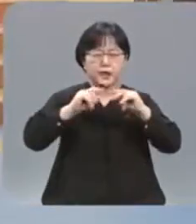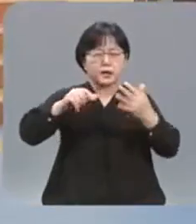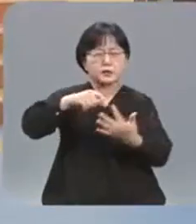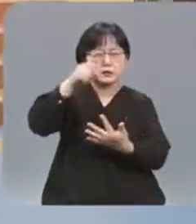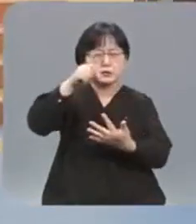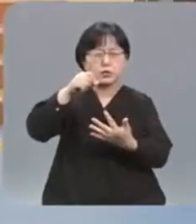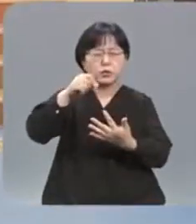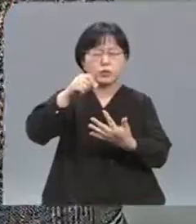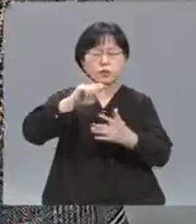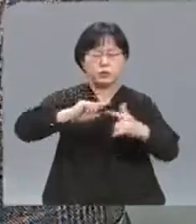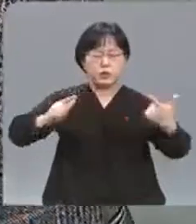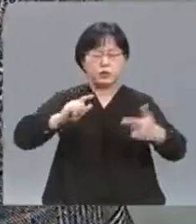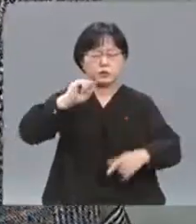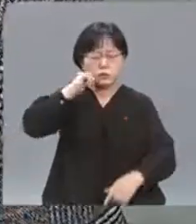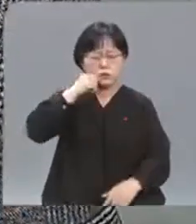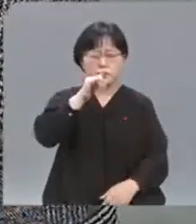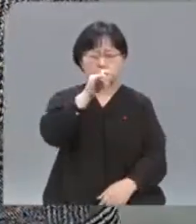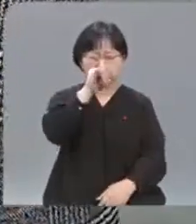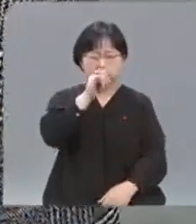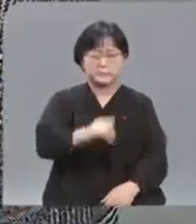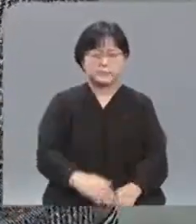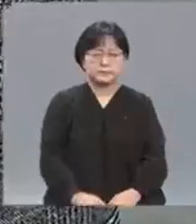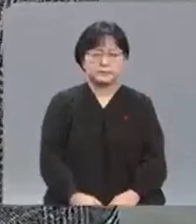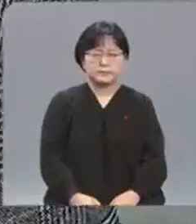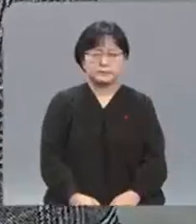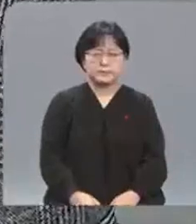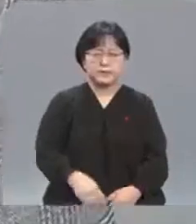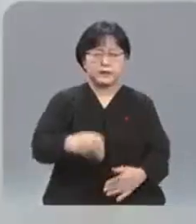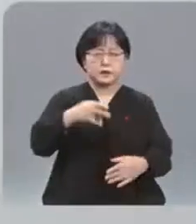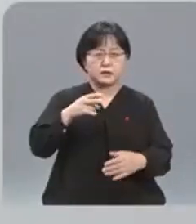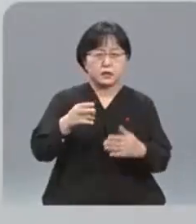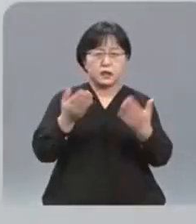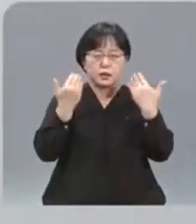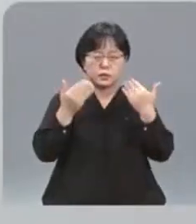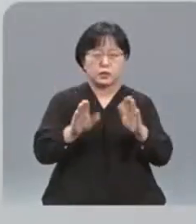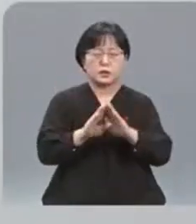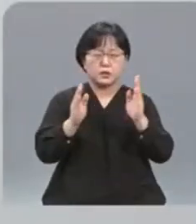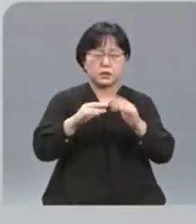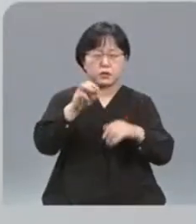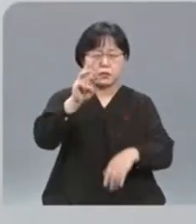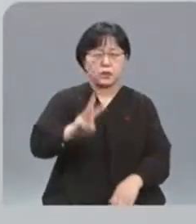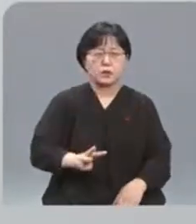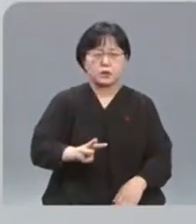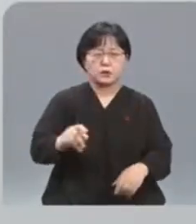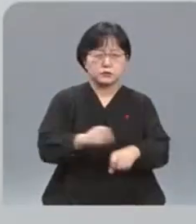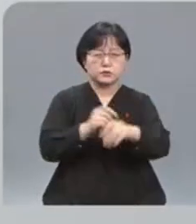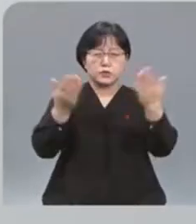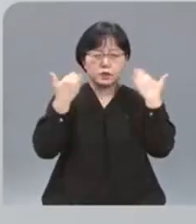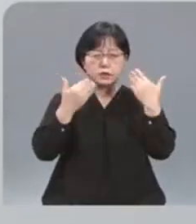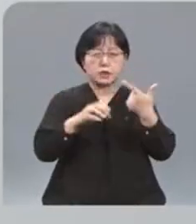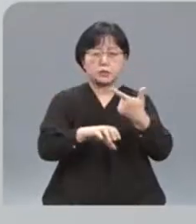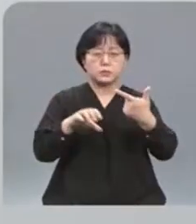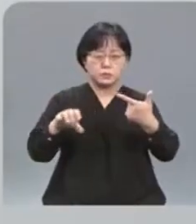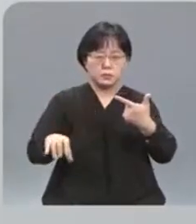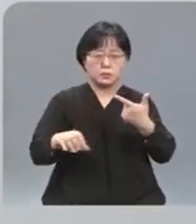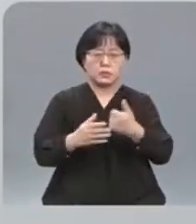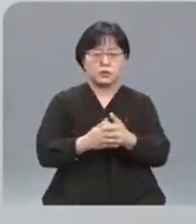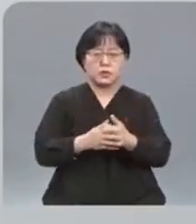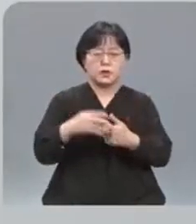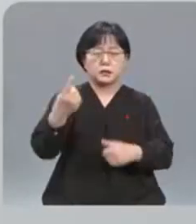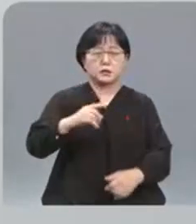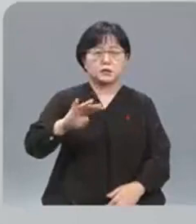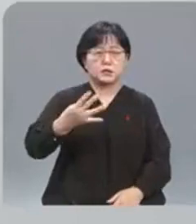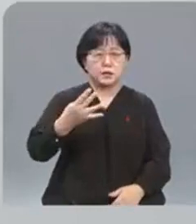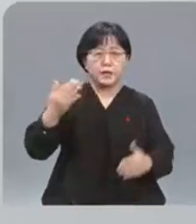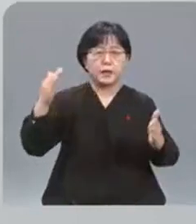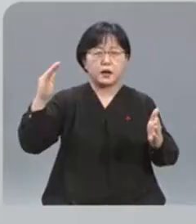선정까지 우여곡절을 겪었기 때문입니다. 선예학교가 개교하면서 광주에서는 특수학교가 6개, 1,400여